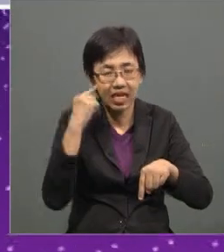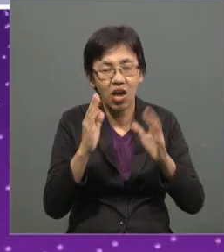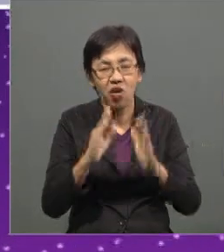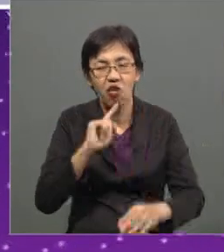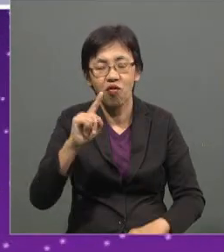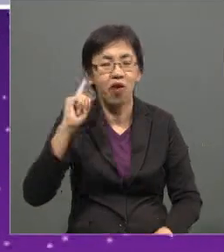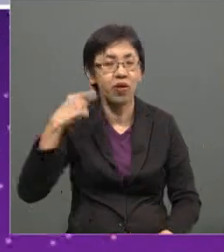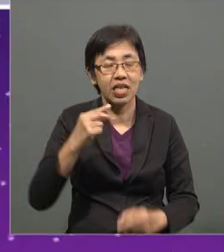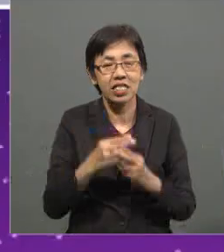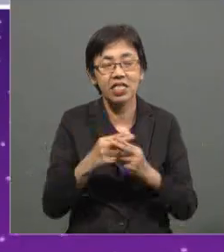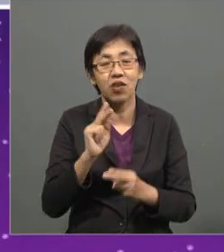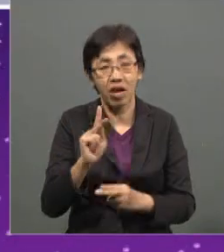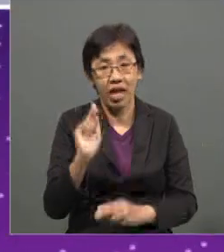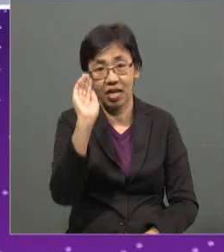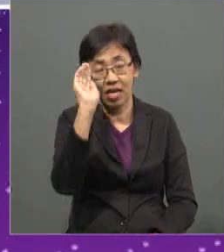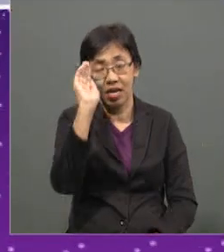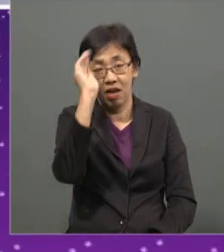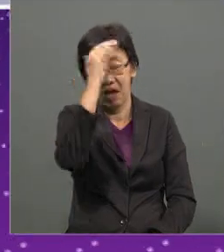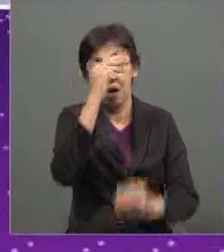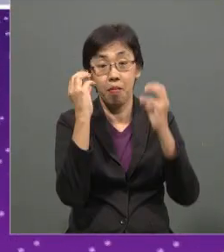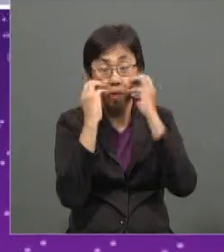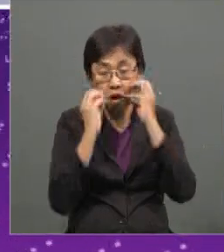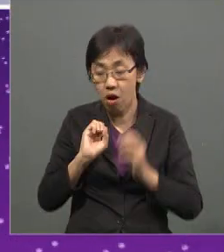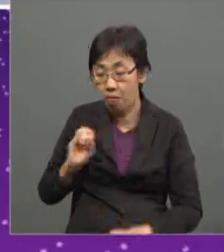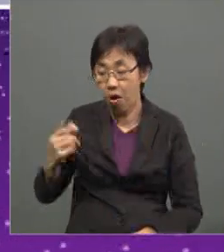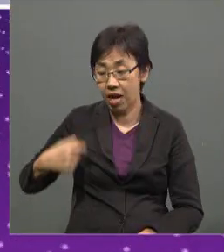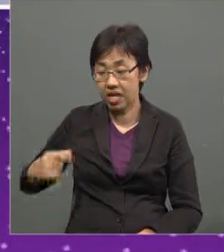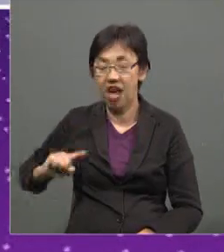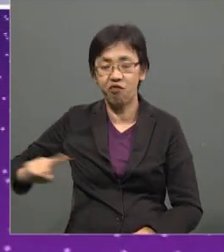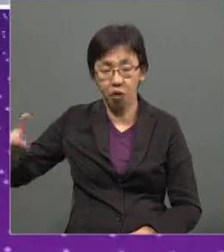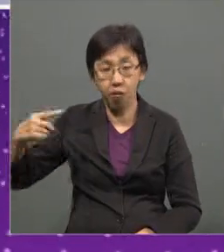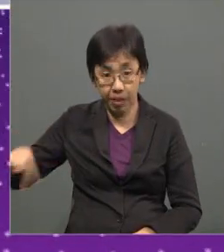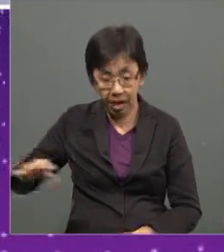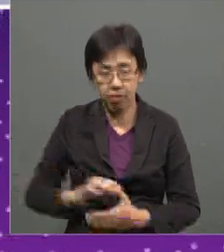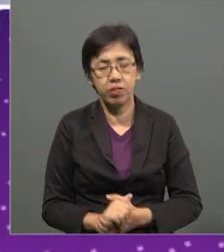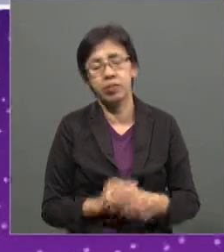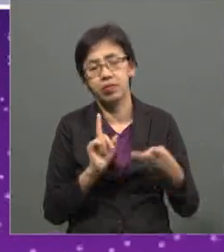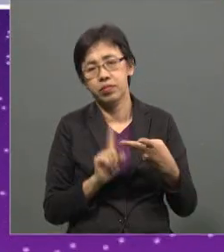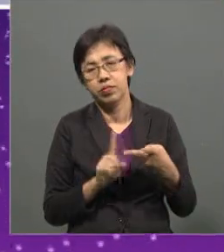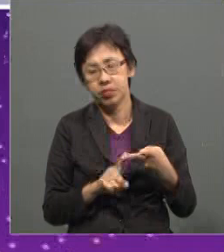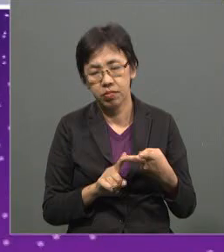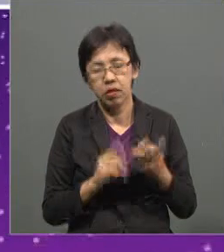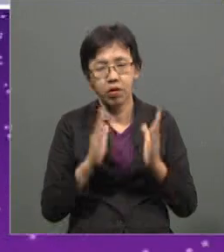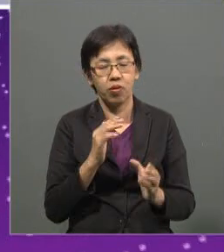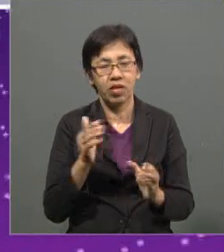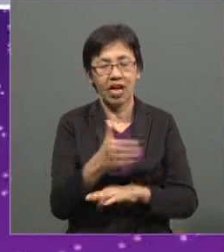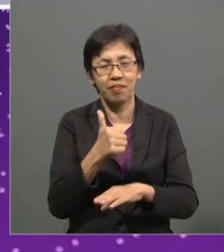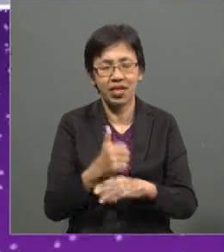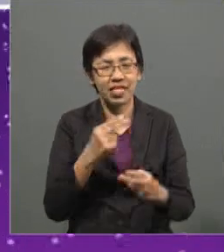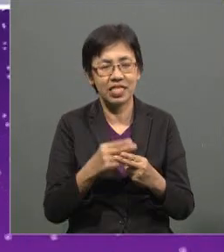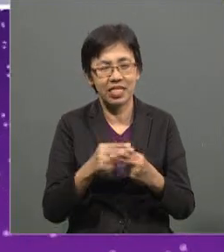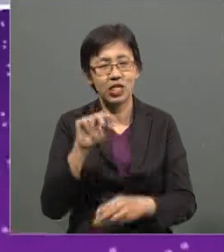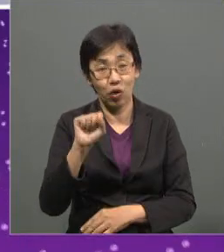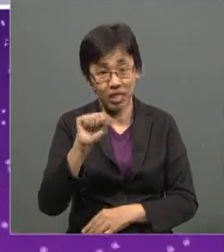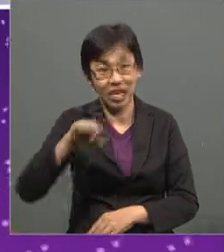เรียนหญิงกอไก่ที่ทางบอสพอลเนี่ยเขาให้ทนายวิทูลไปแจ้งความเรียบร้อยแล้วกับอีกเรื่องนึงก็คือเรื่องของอดีตนักการเมืองสอเสือคุณผู้ชมน่าจะ